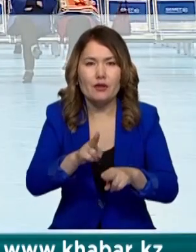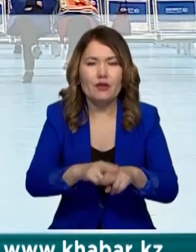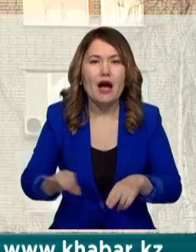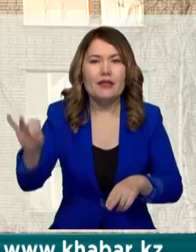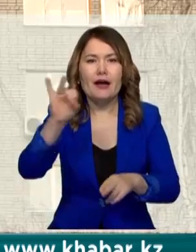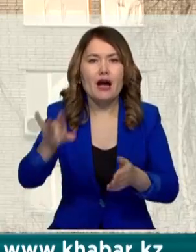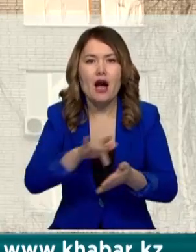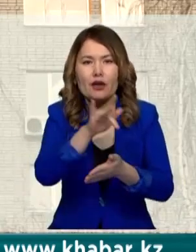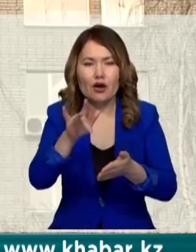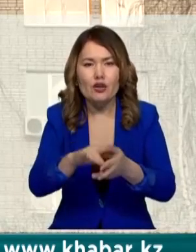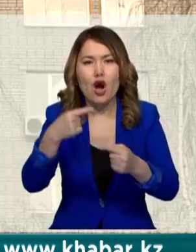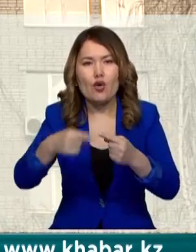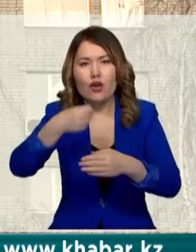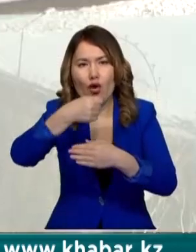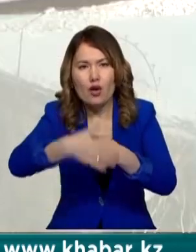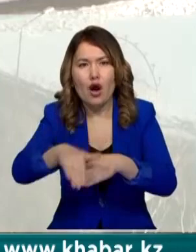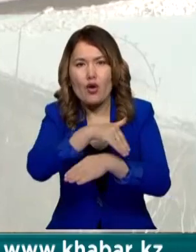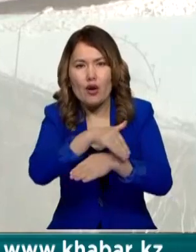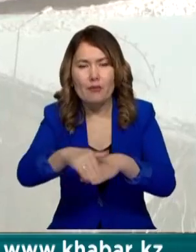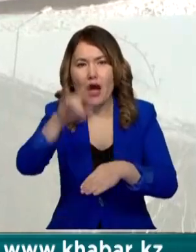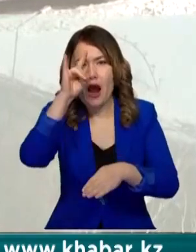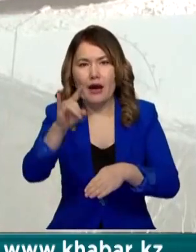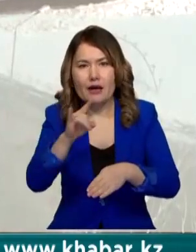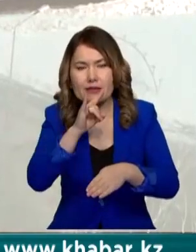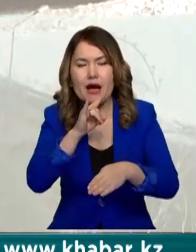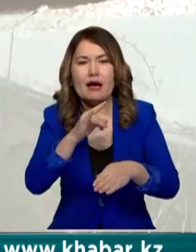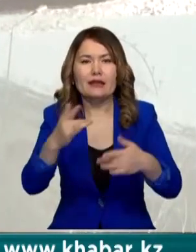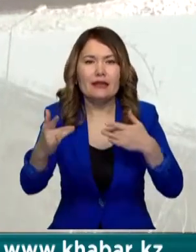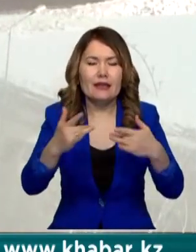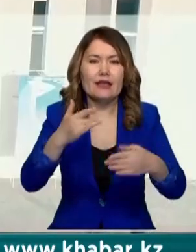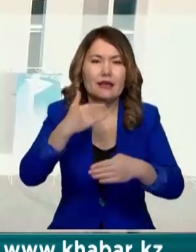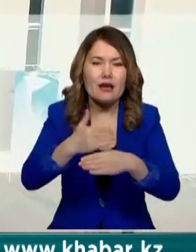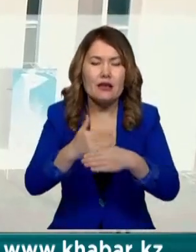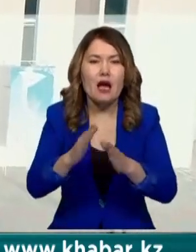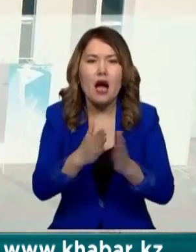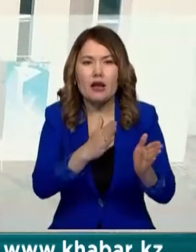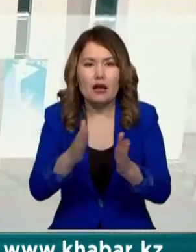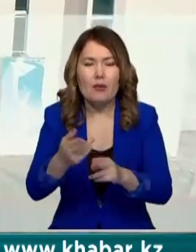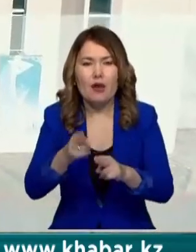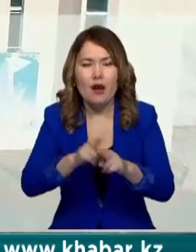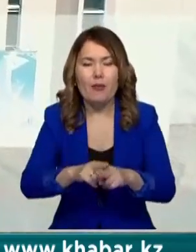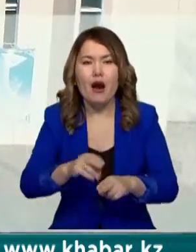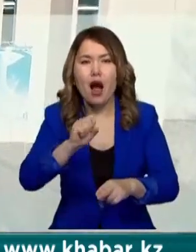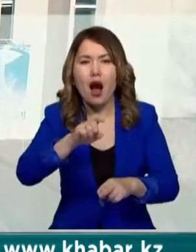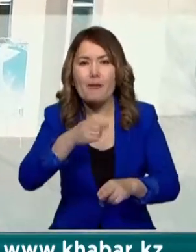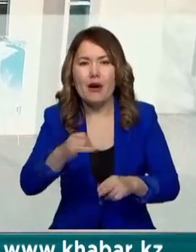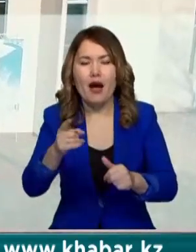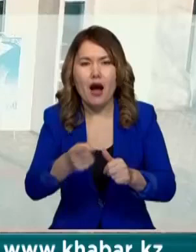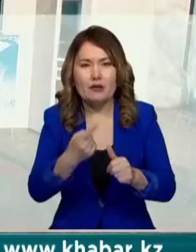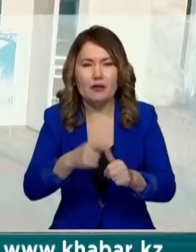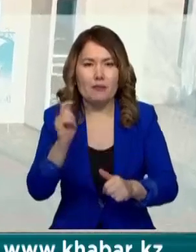Тарихи қалада бұдан өзге орталық көшелердің бірі Қазақ драма театры, Әмбебап кітапхана мен музей Данышпан ақынның атымен